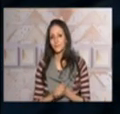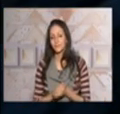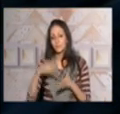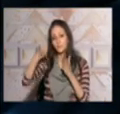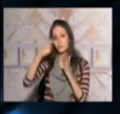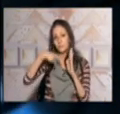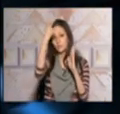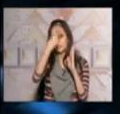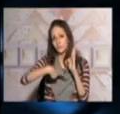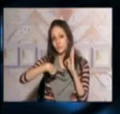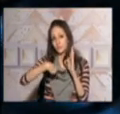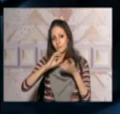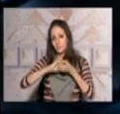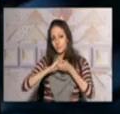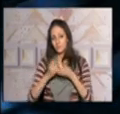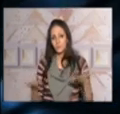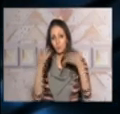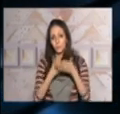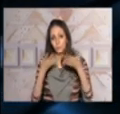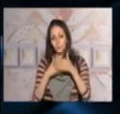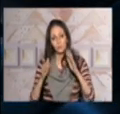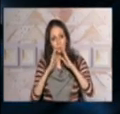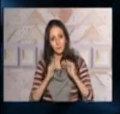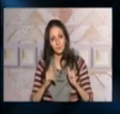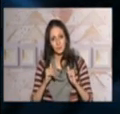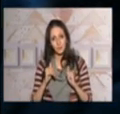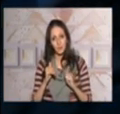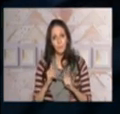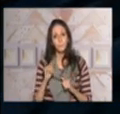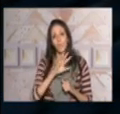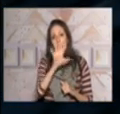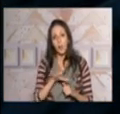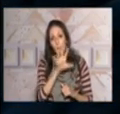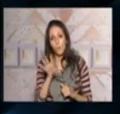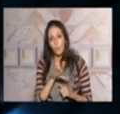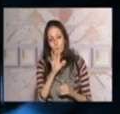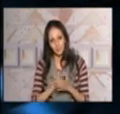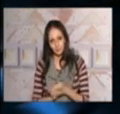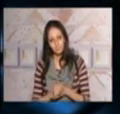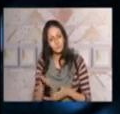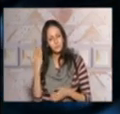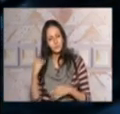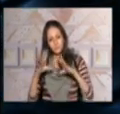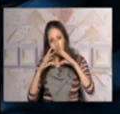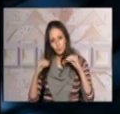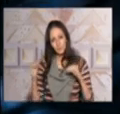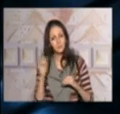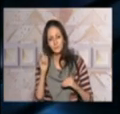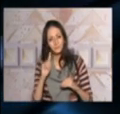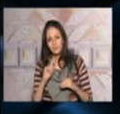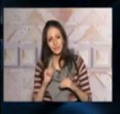وقعت اتفاقيه المشاركه المصريه الاوروبيه في عام 2001، وكانت رومانيا لم تدخل بعد في عضويه الاتحاد